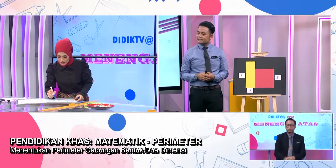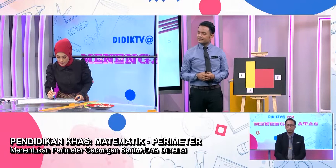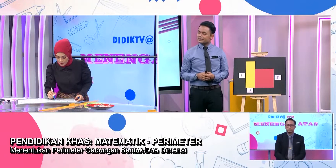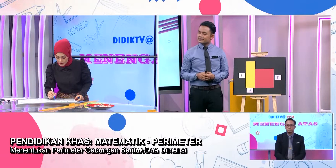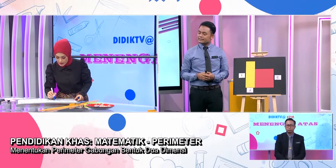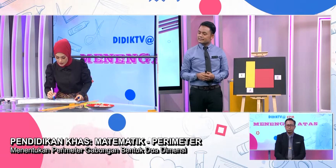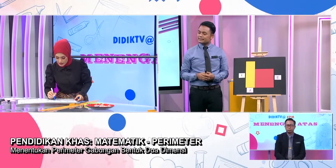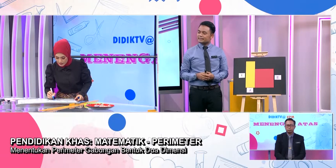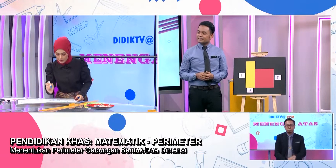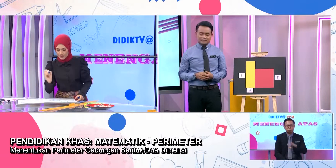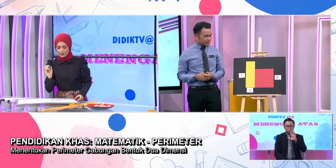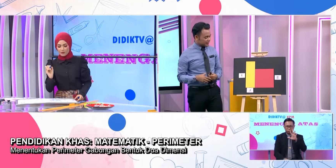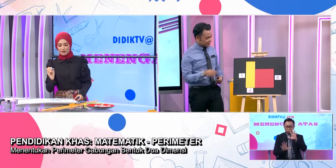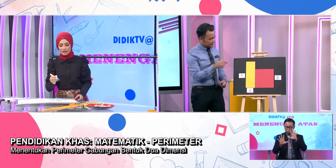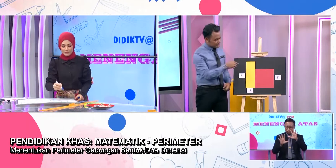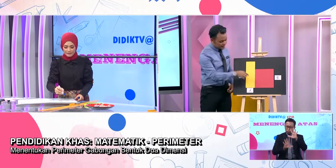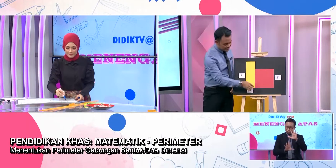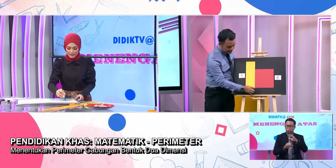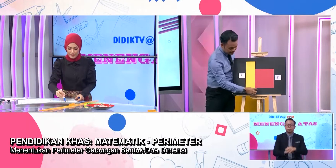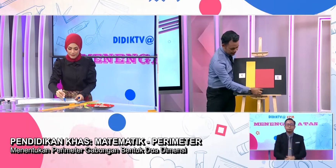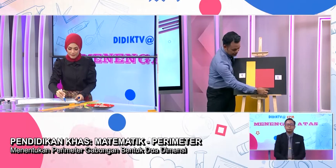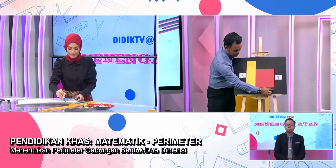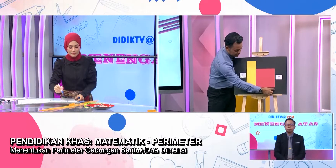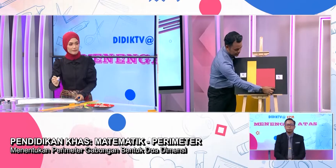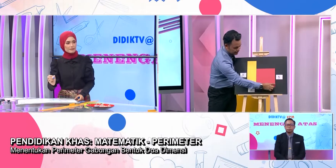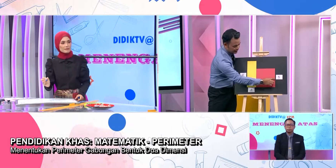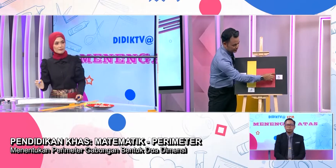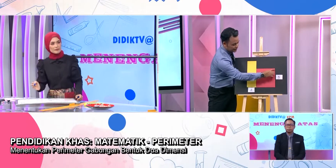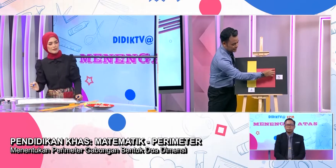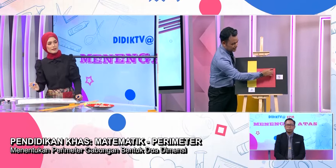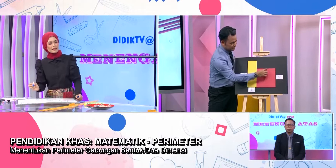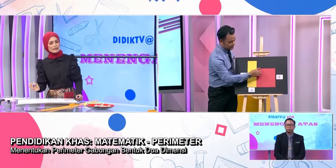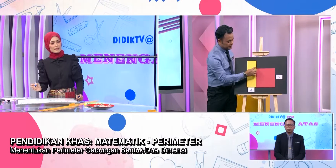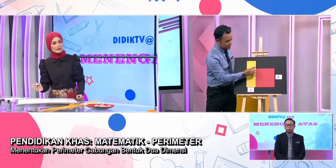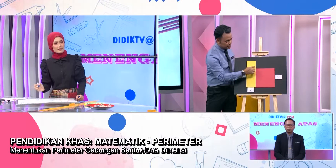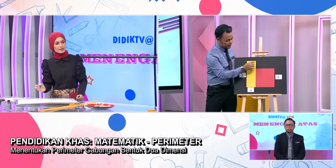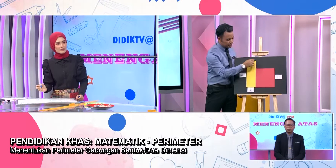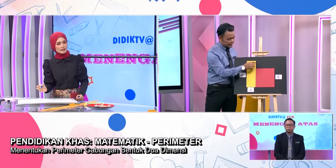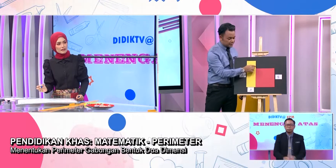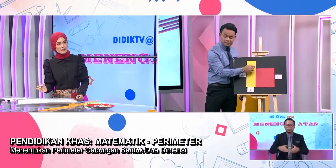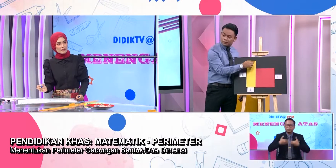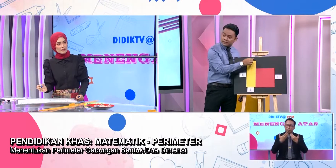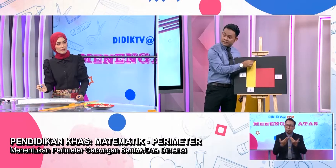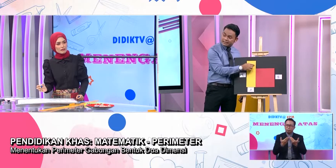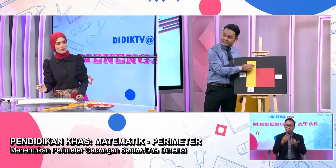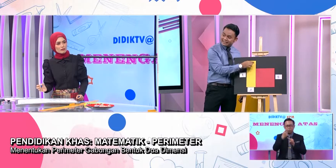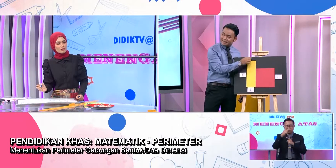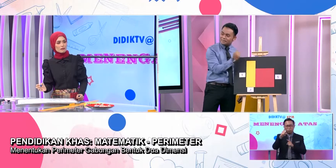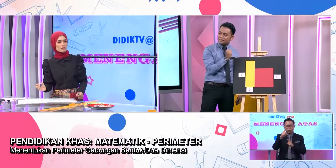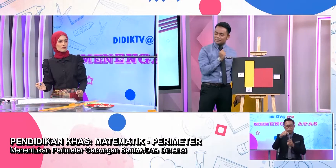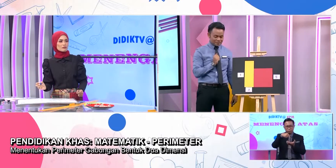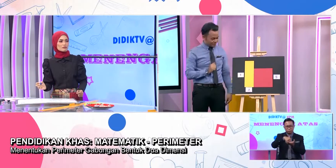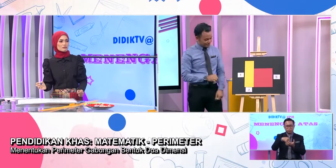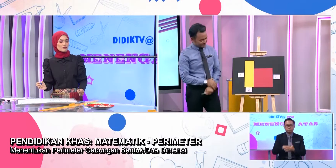Bima 25 Oke jadi sini 55 sini lima Bagaimana dengan jawabannya di sini